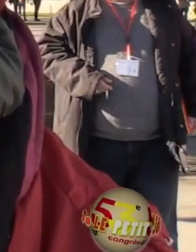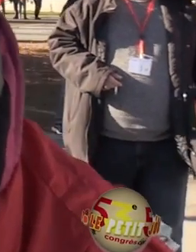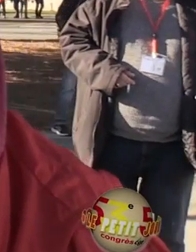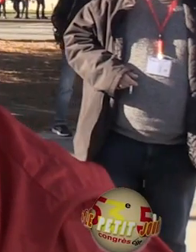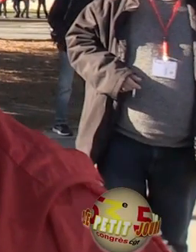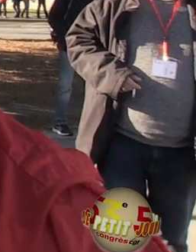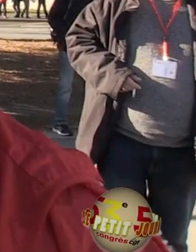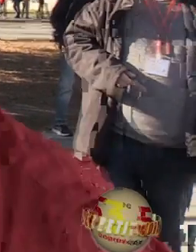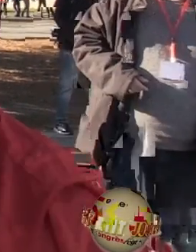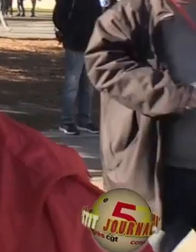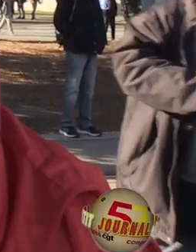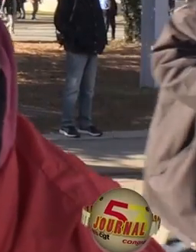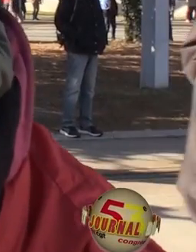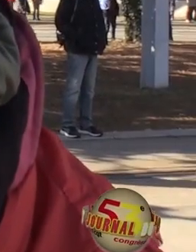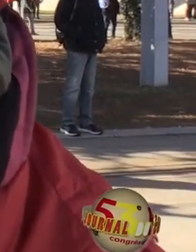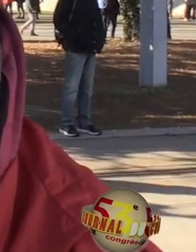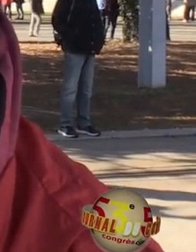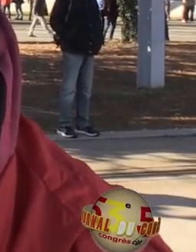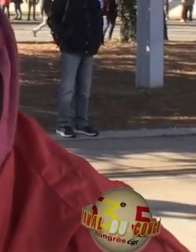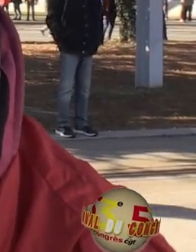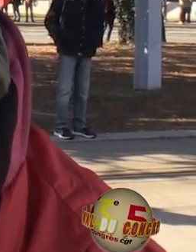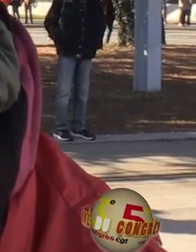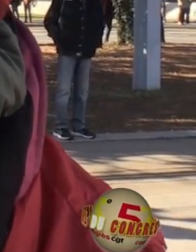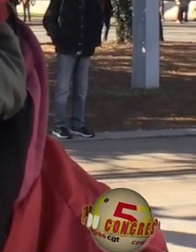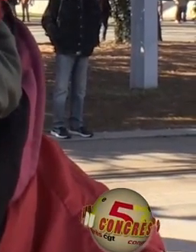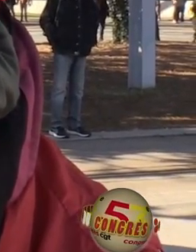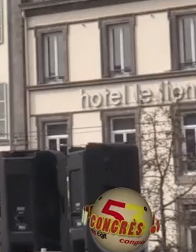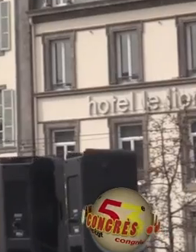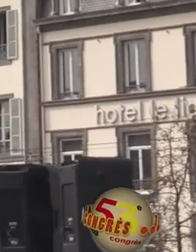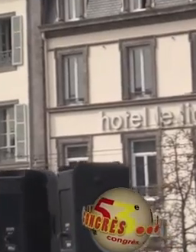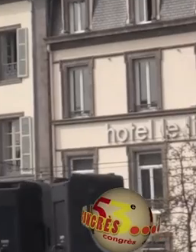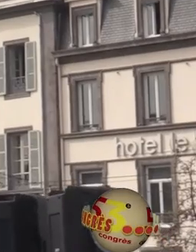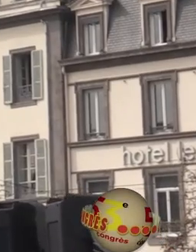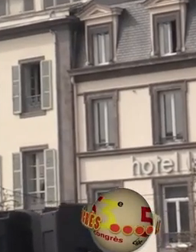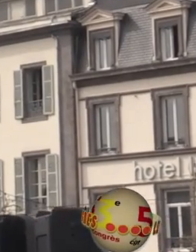continuer les mobilisations la semaine prochaine, dans chacun sur nos territoires.